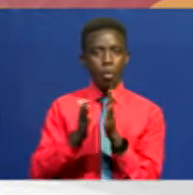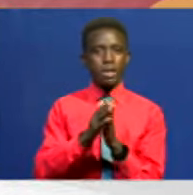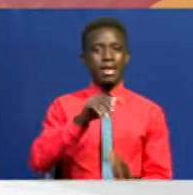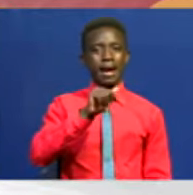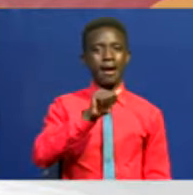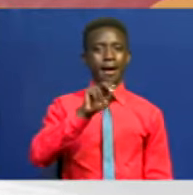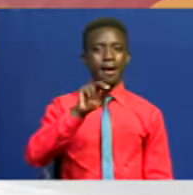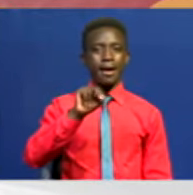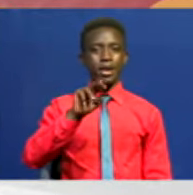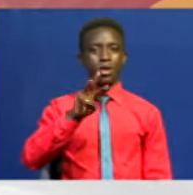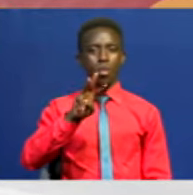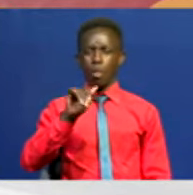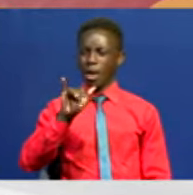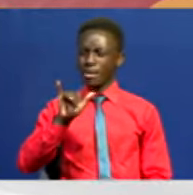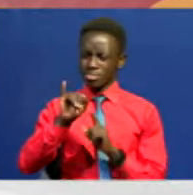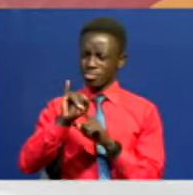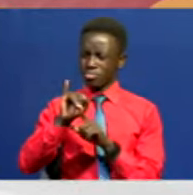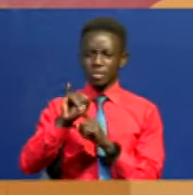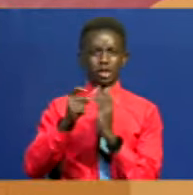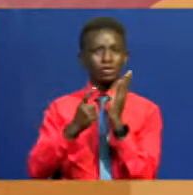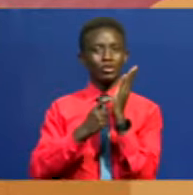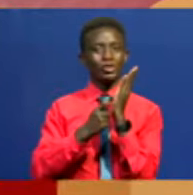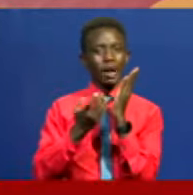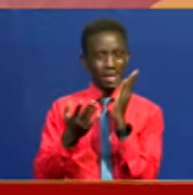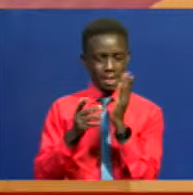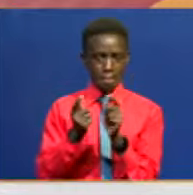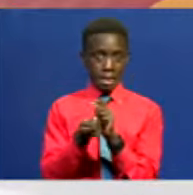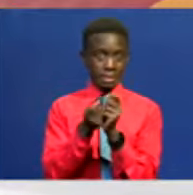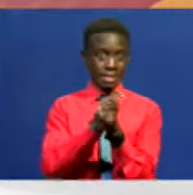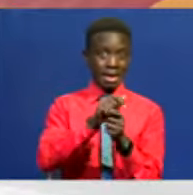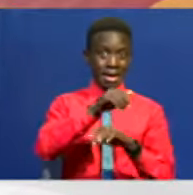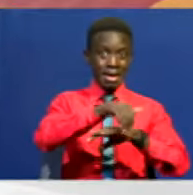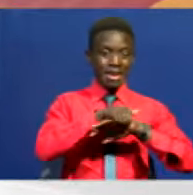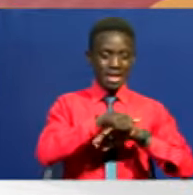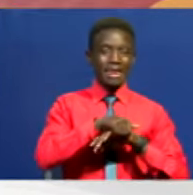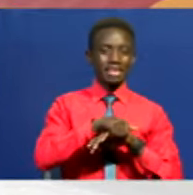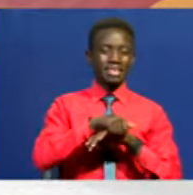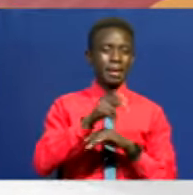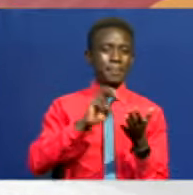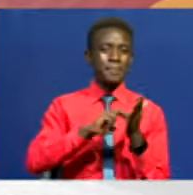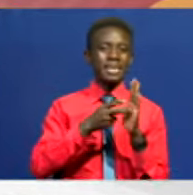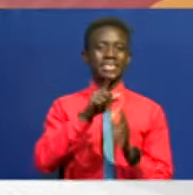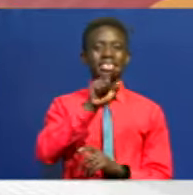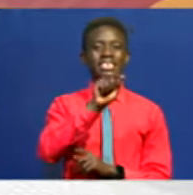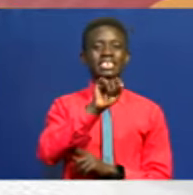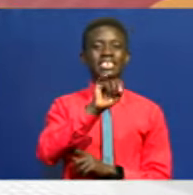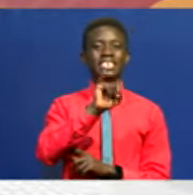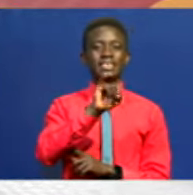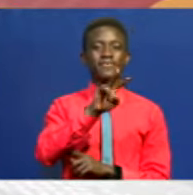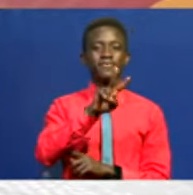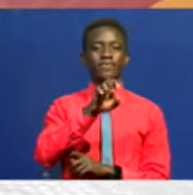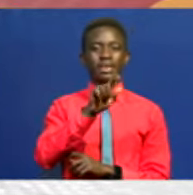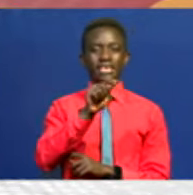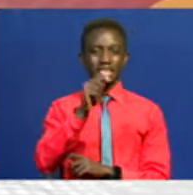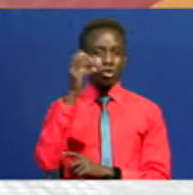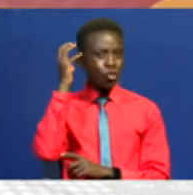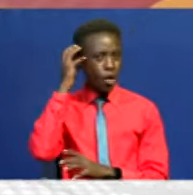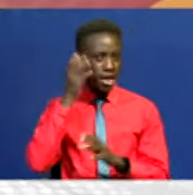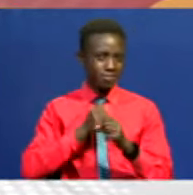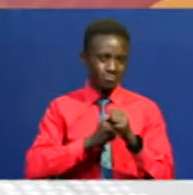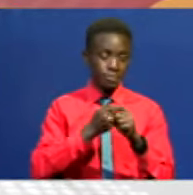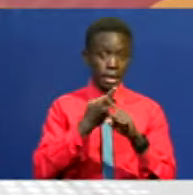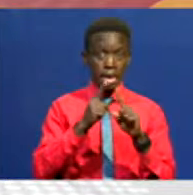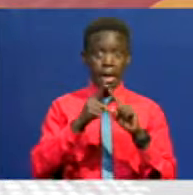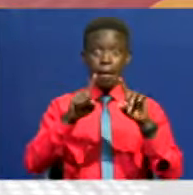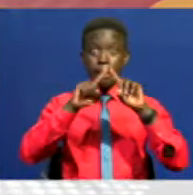vile vyuo vya TVET. Maanake tunafahamu ya kwamba matokeo ya mtihani wa KCSE tayari yalitolewa tarehe 8 mwezi huu wa Januari,